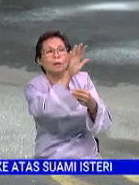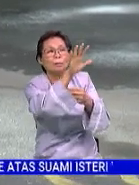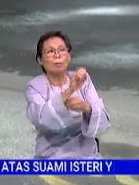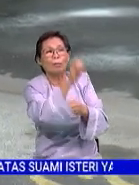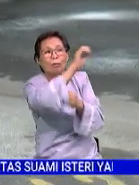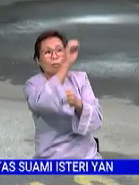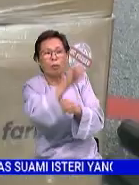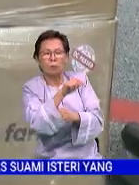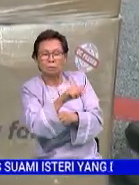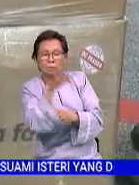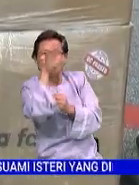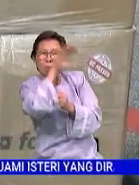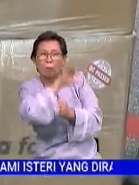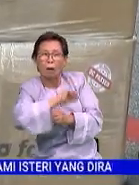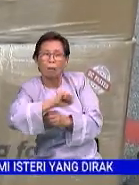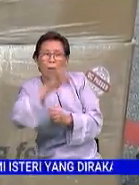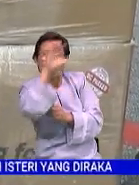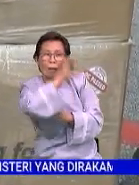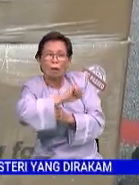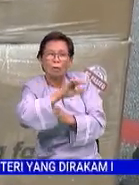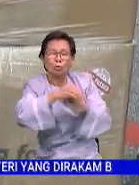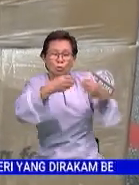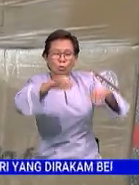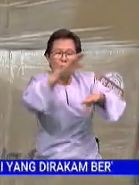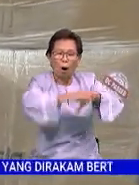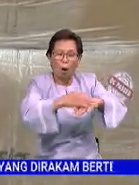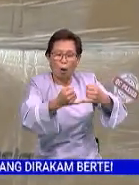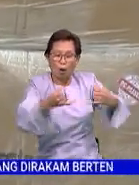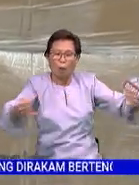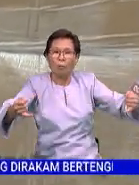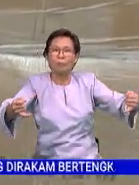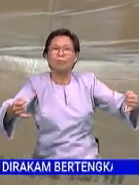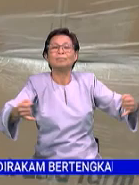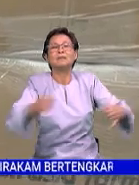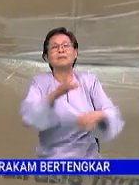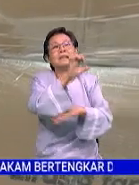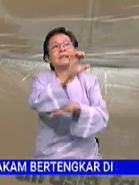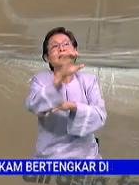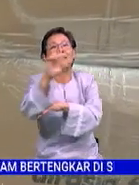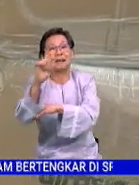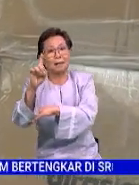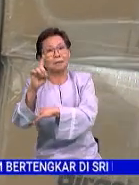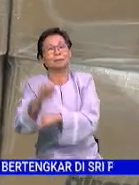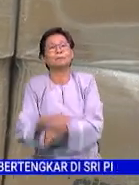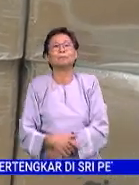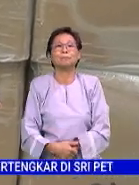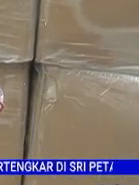50% dianggarkan dijual secara dalam talian melalui platform e-dagang.